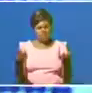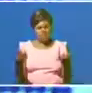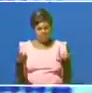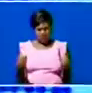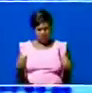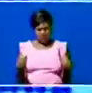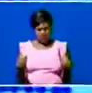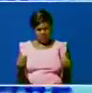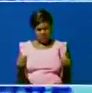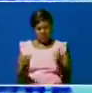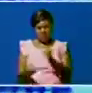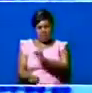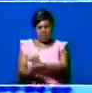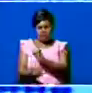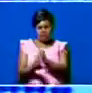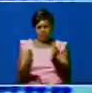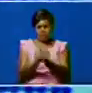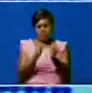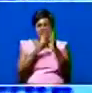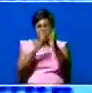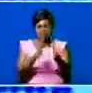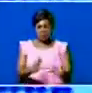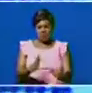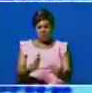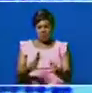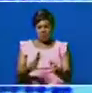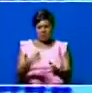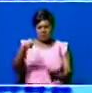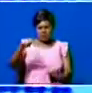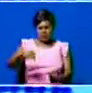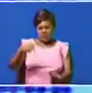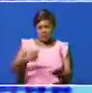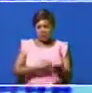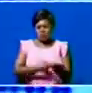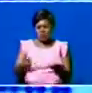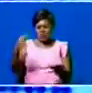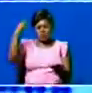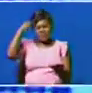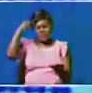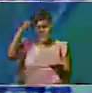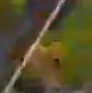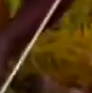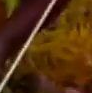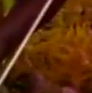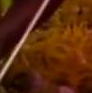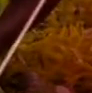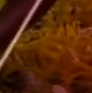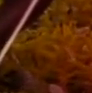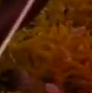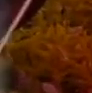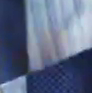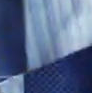kwa anavyotusimulia mwanahabari wetu Rekel Muigai kwenye makala ya juma hili la Bongo la biashara.